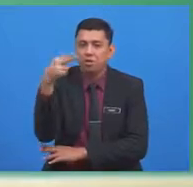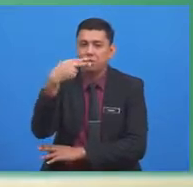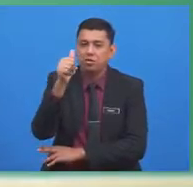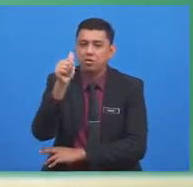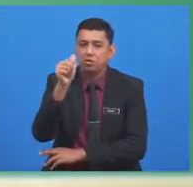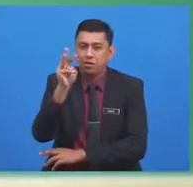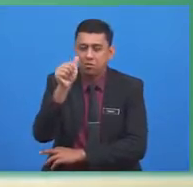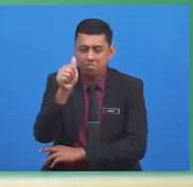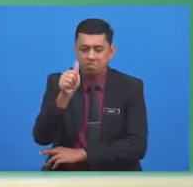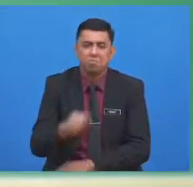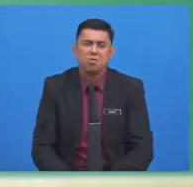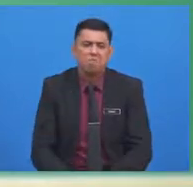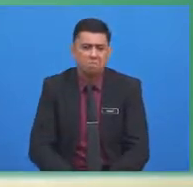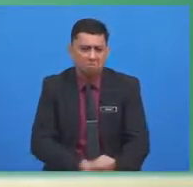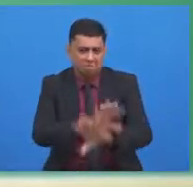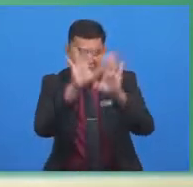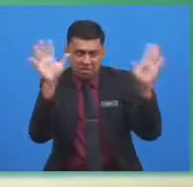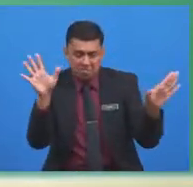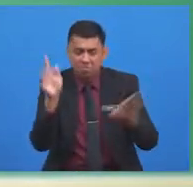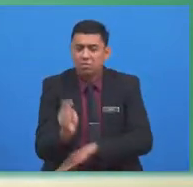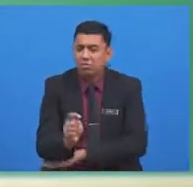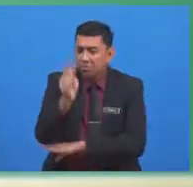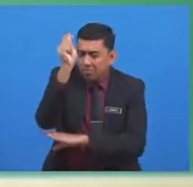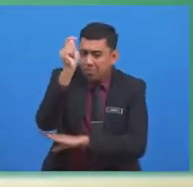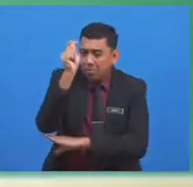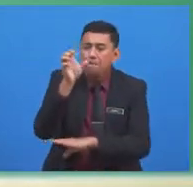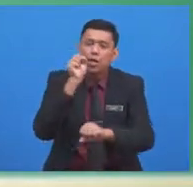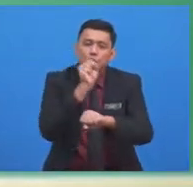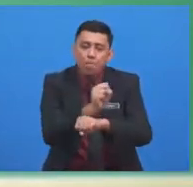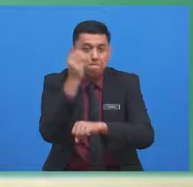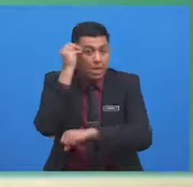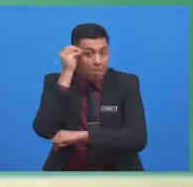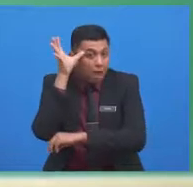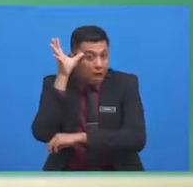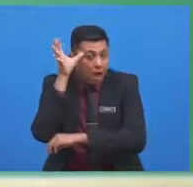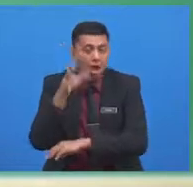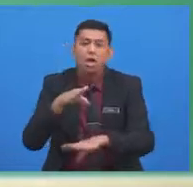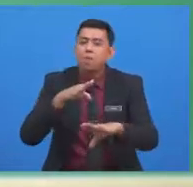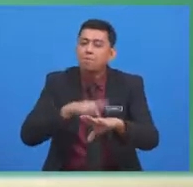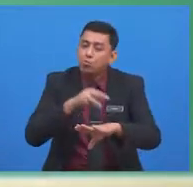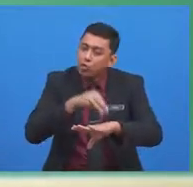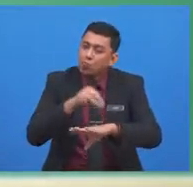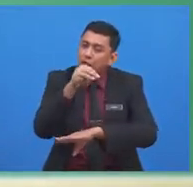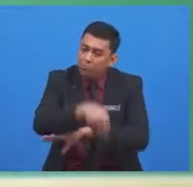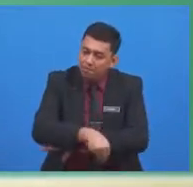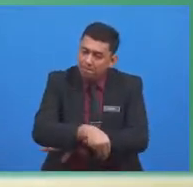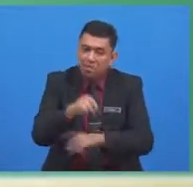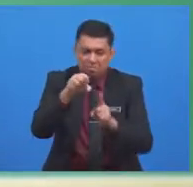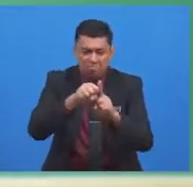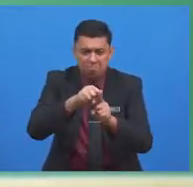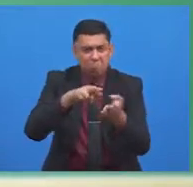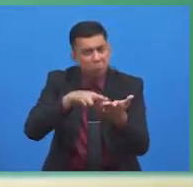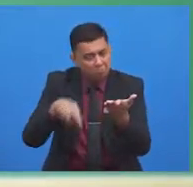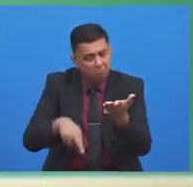Pada waktu siang, suhu tinggi menyebabkan batuan mengembang. Pada waktu malam, suhu yang